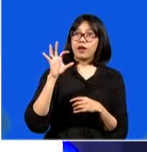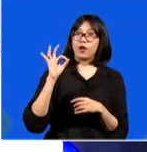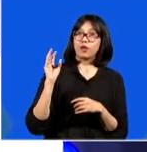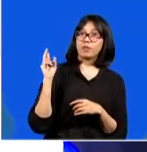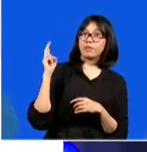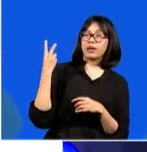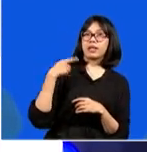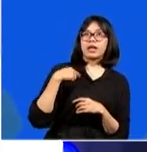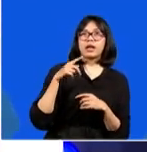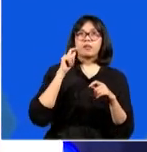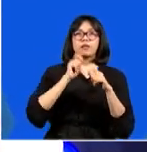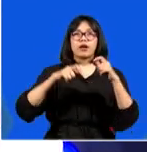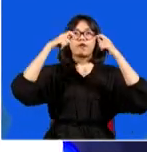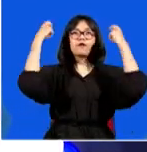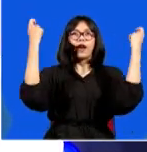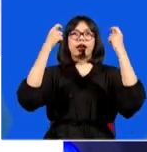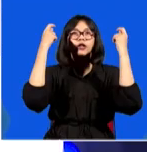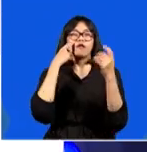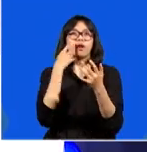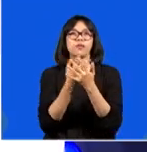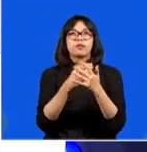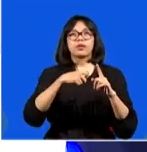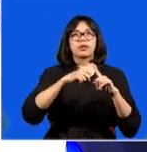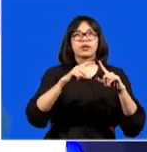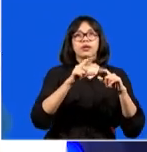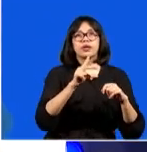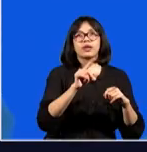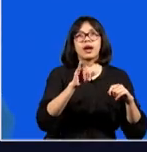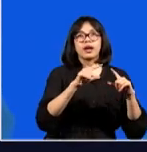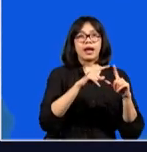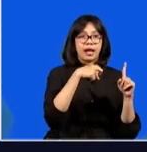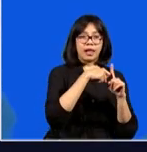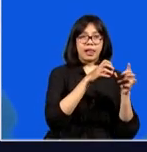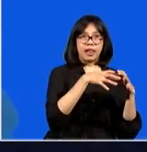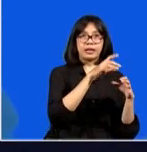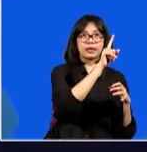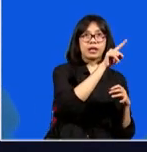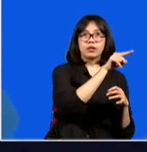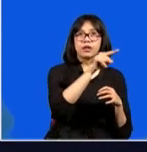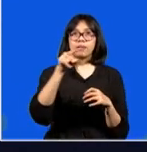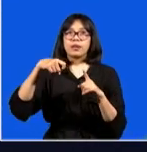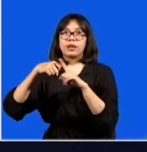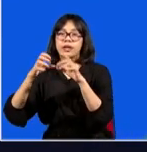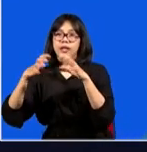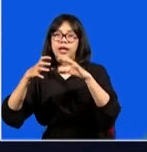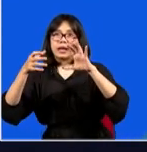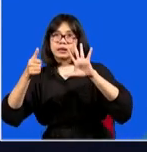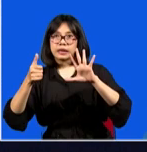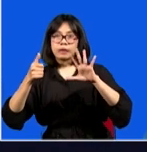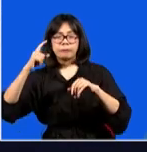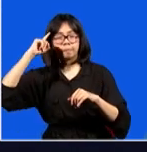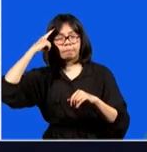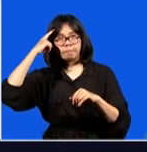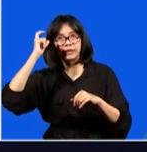mengadakan namanya festival bukti karya itu dari kelas 1 sampai kelas 6 kita berpikirnya berbeda